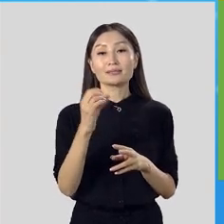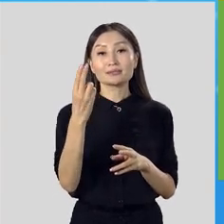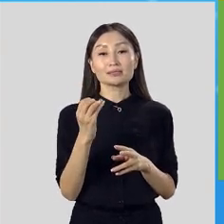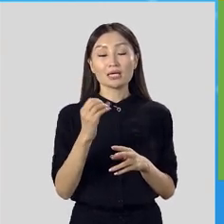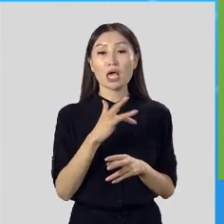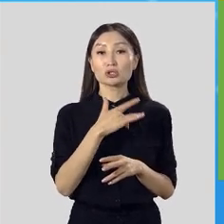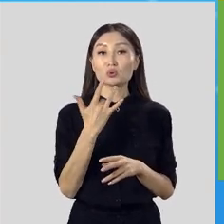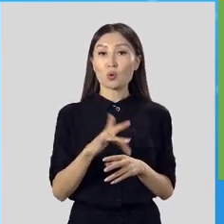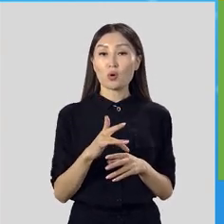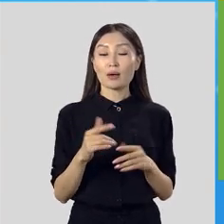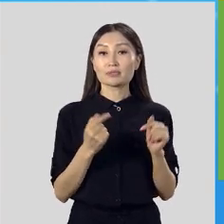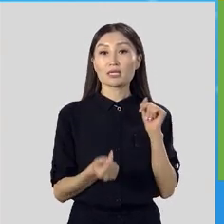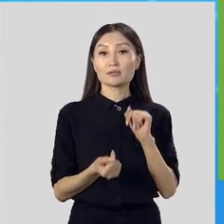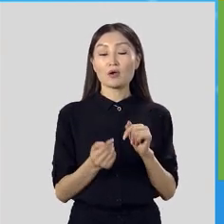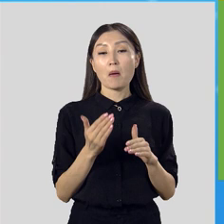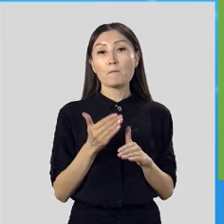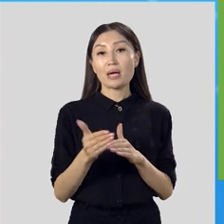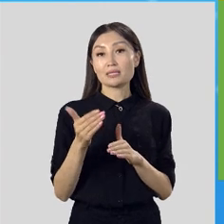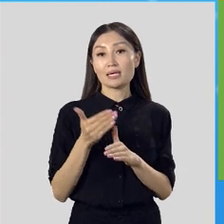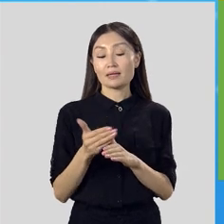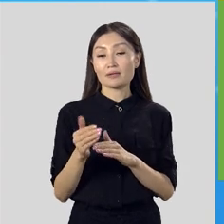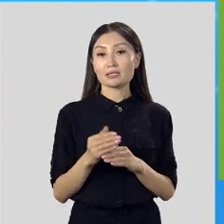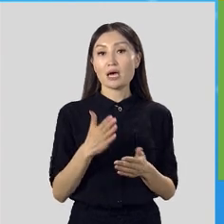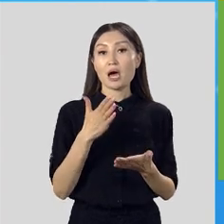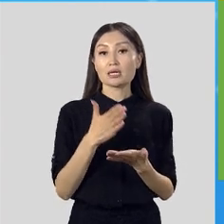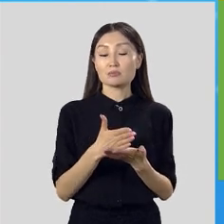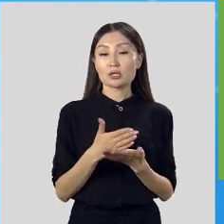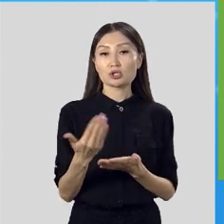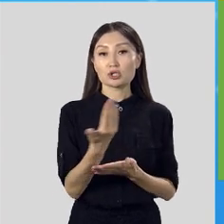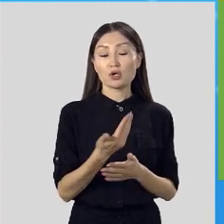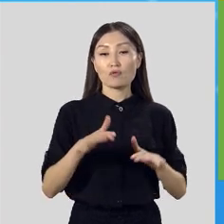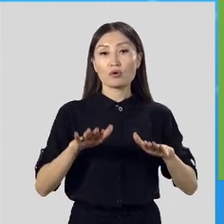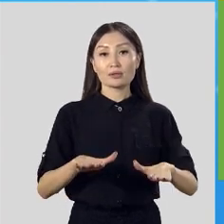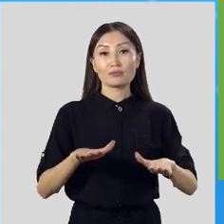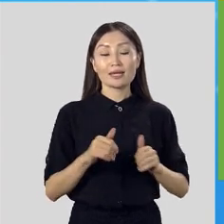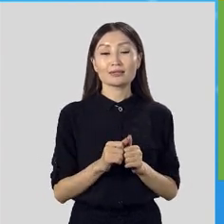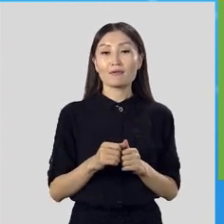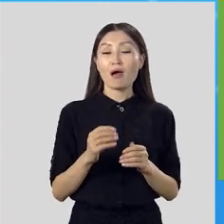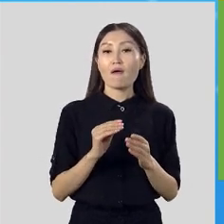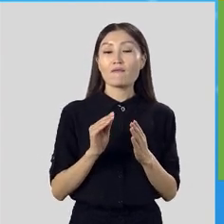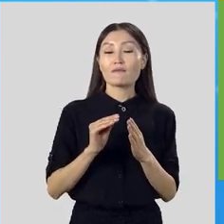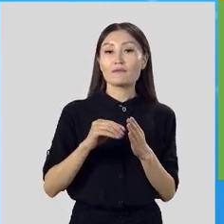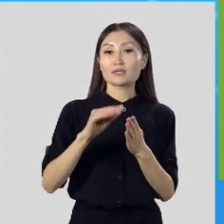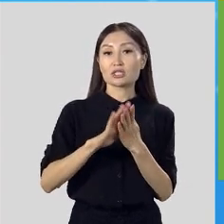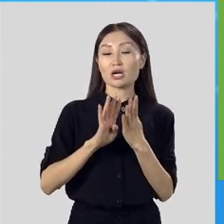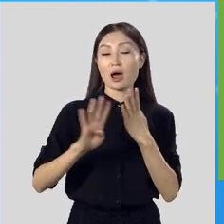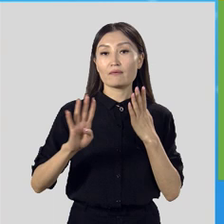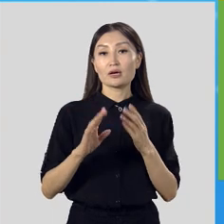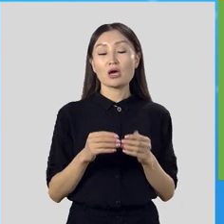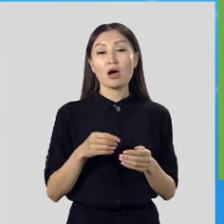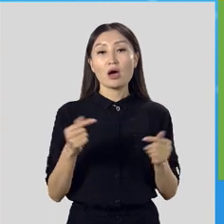строгом соответствии с последовательностью расположения ее нуклеотидов выстраивает